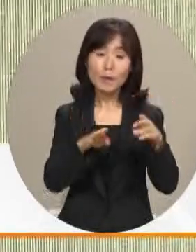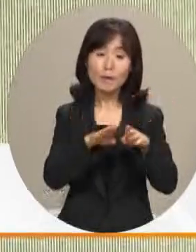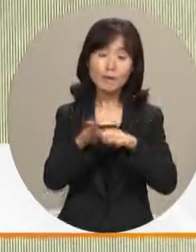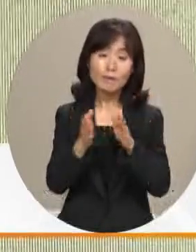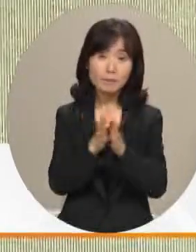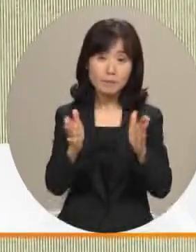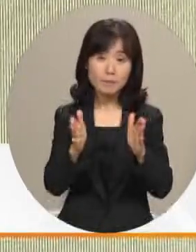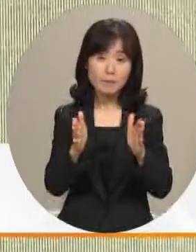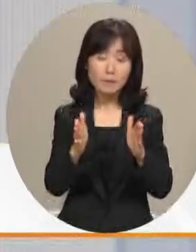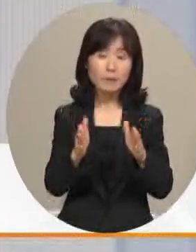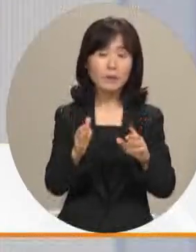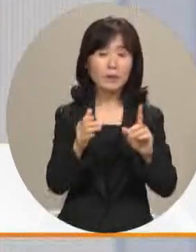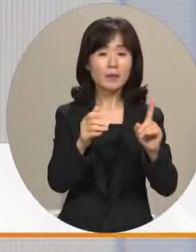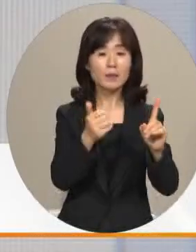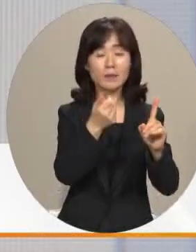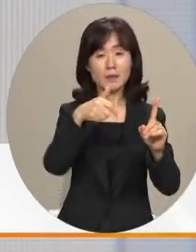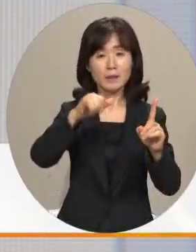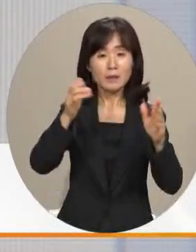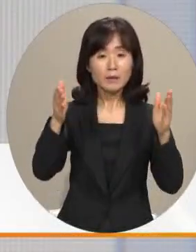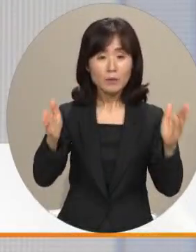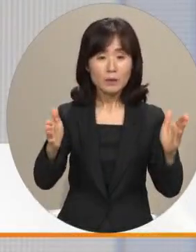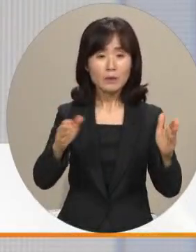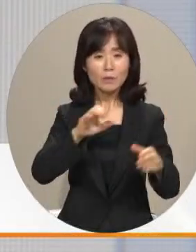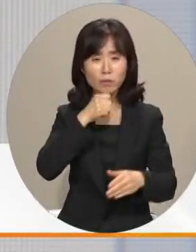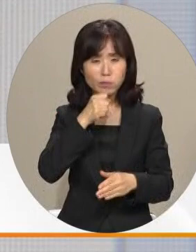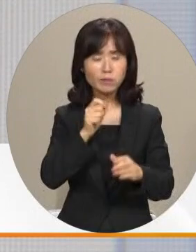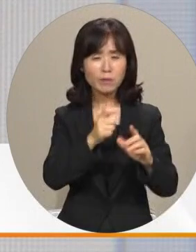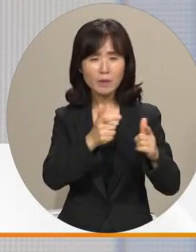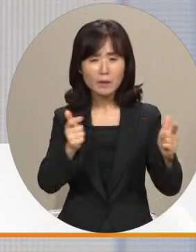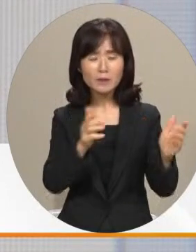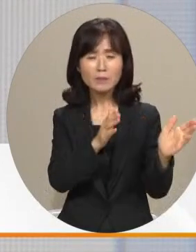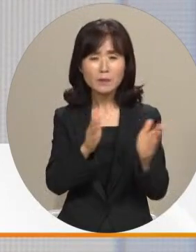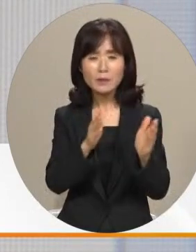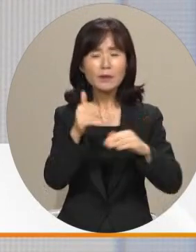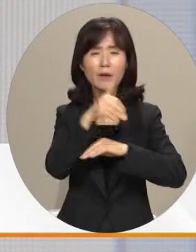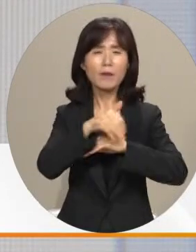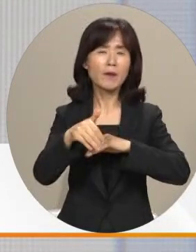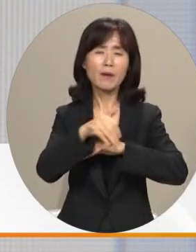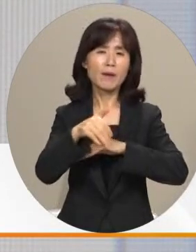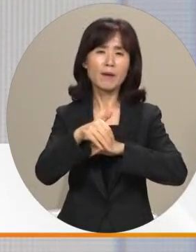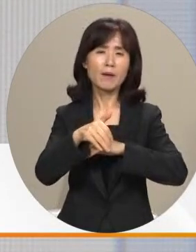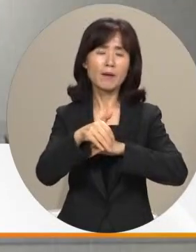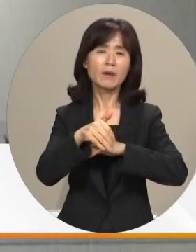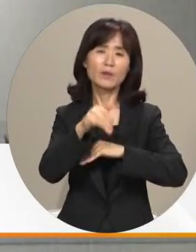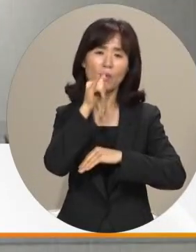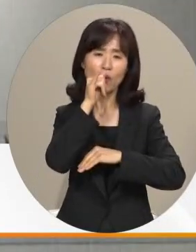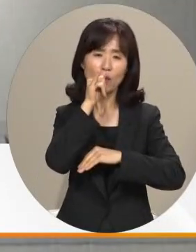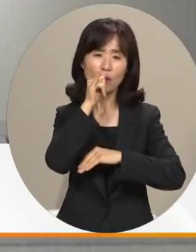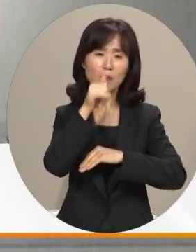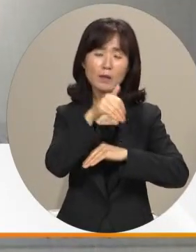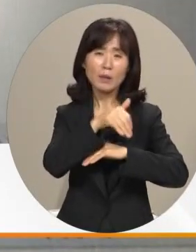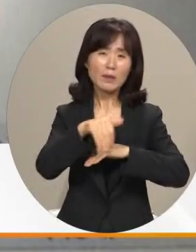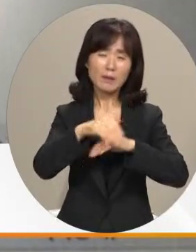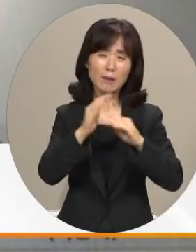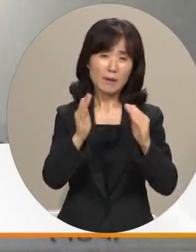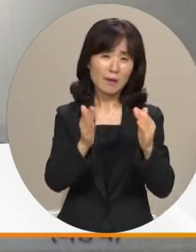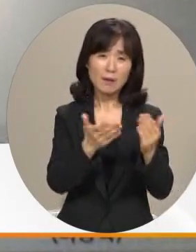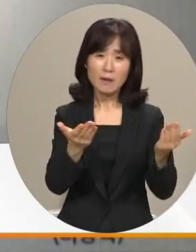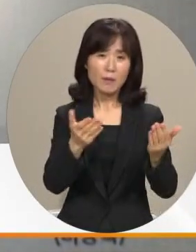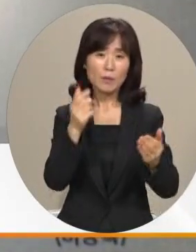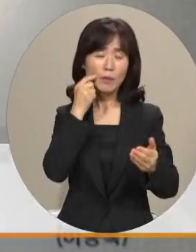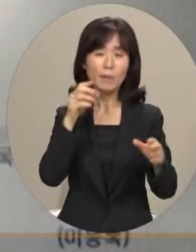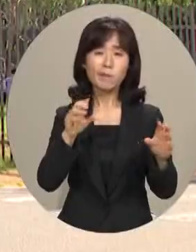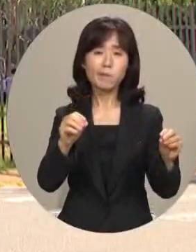학기 동안의 성적이라던지 여러가지 마무리 할 것들이 미리 계획되어 있거든요 그 계획들이 다 올스톱 된